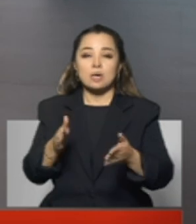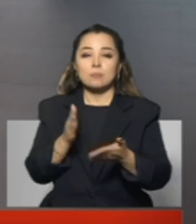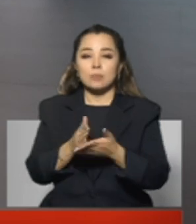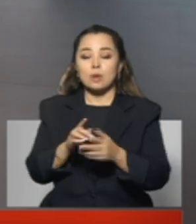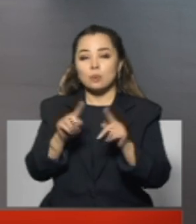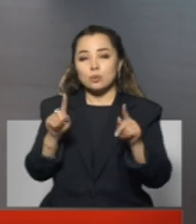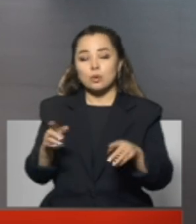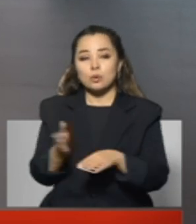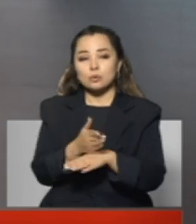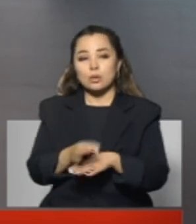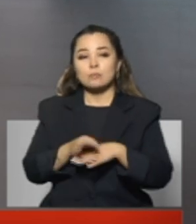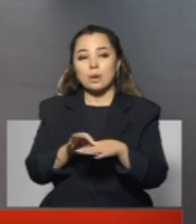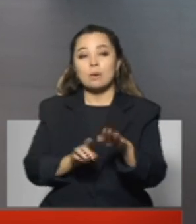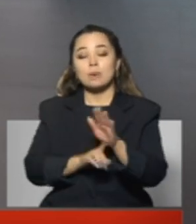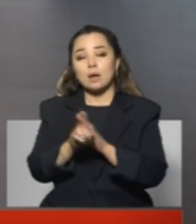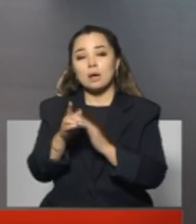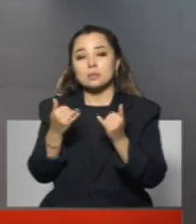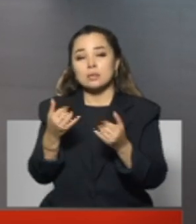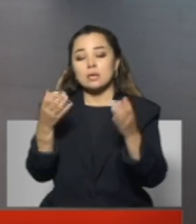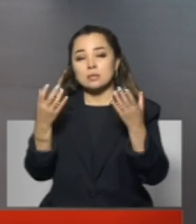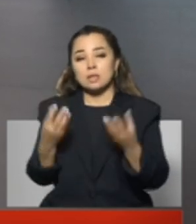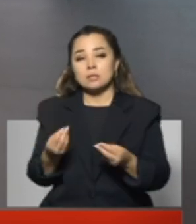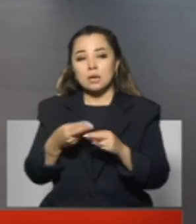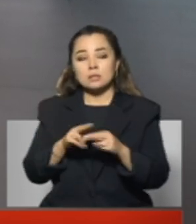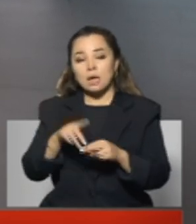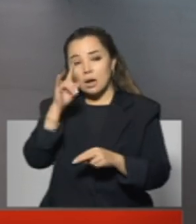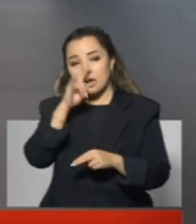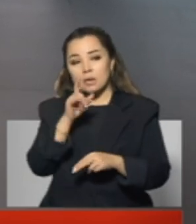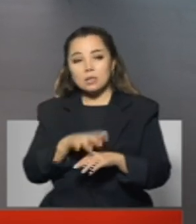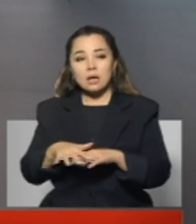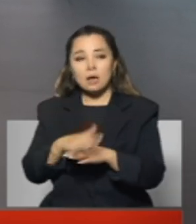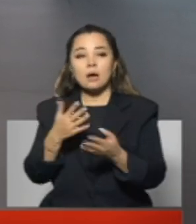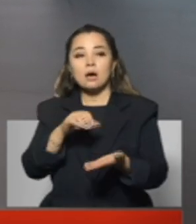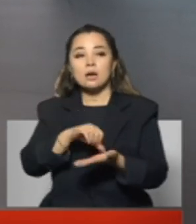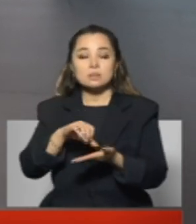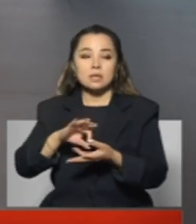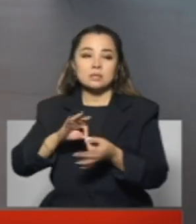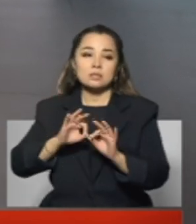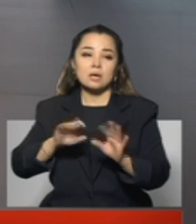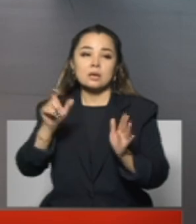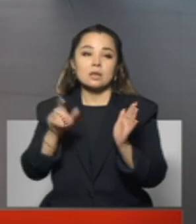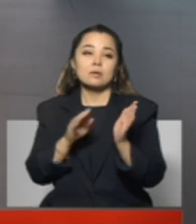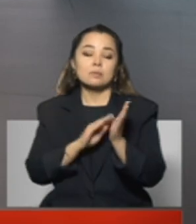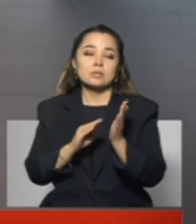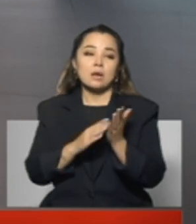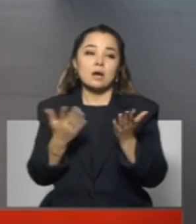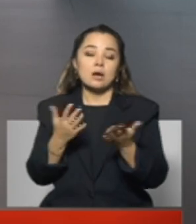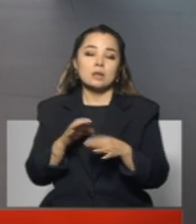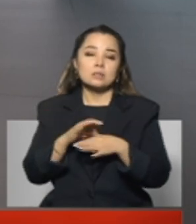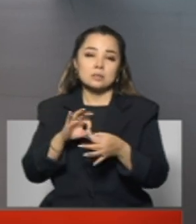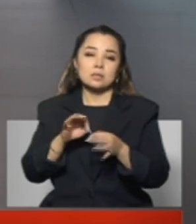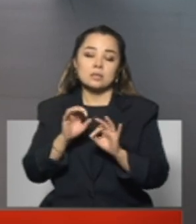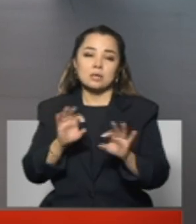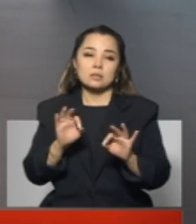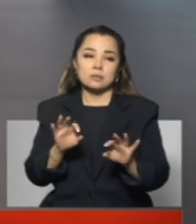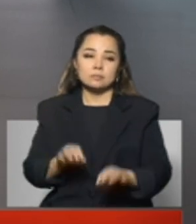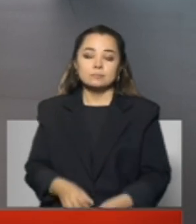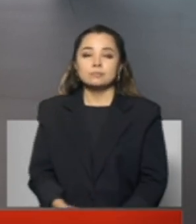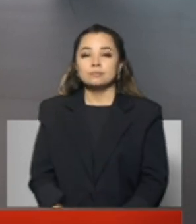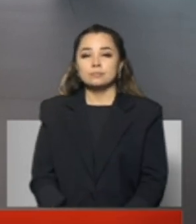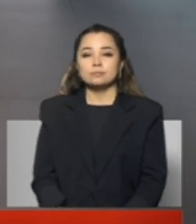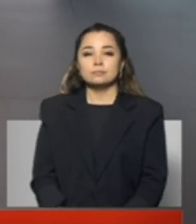бюллетендерді сұрыптау басталады. Бүгінгі науқанға қырдағы қазақтар қалай қатысты? Референдум барысы қалай өтті? Толығырақ бейне материалда.